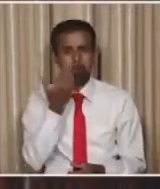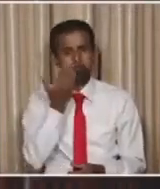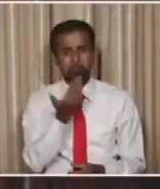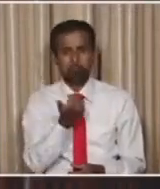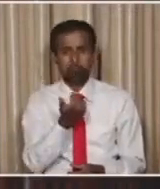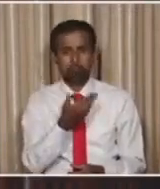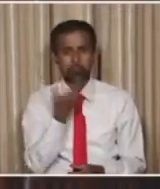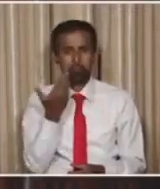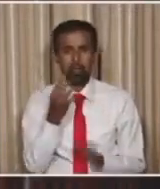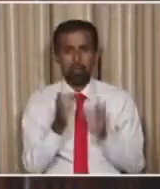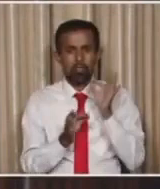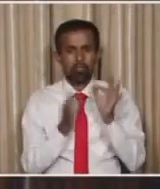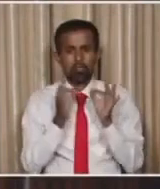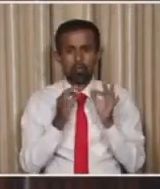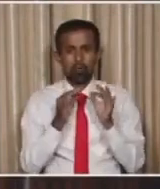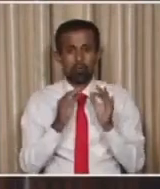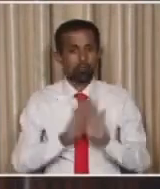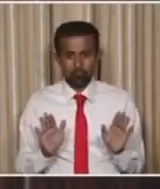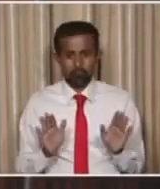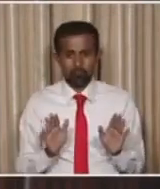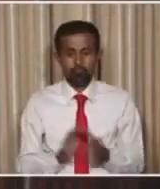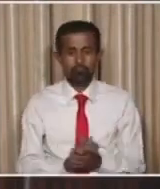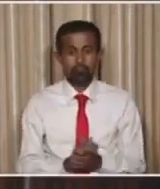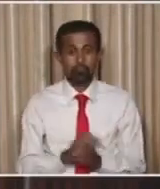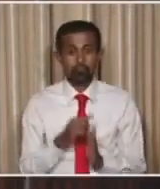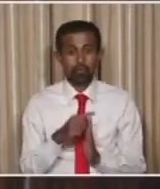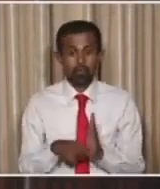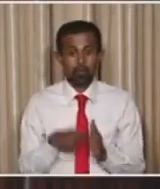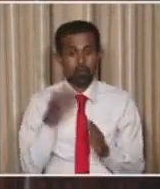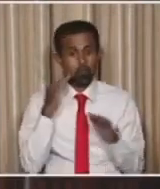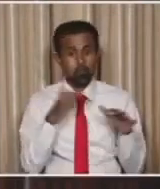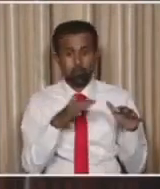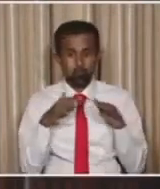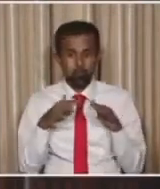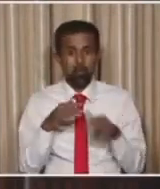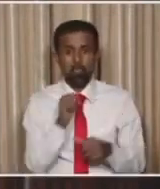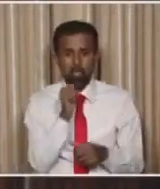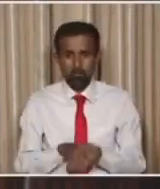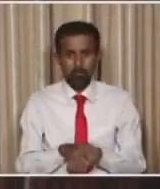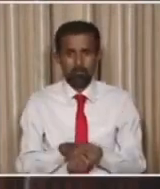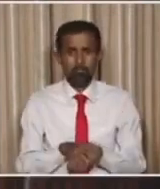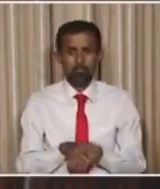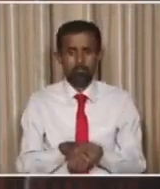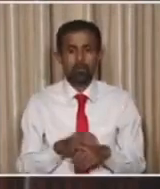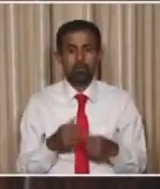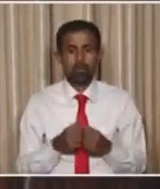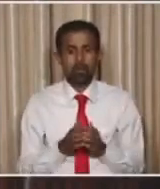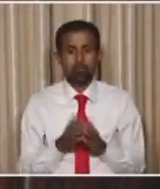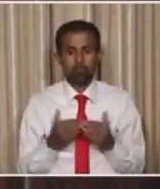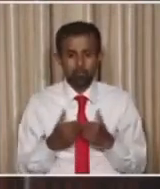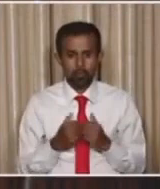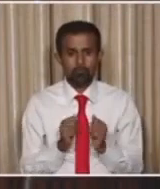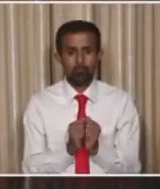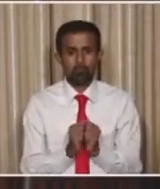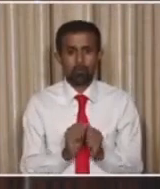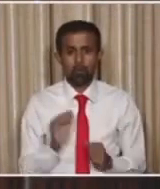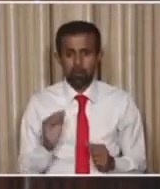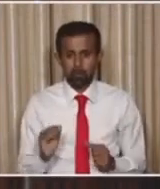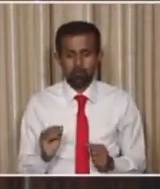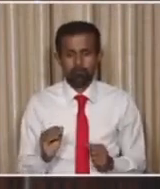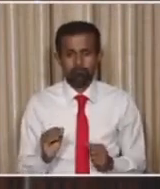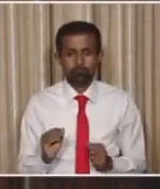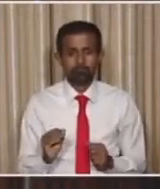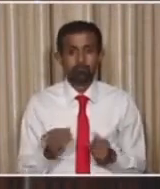කියන කතාවෙන් ඔබට ගිහිල්ලා මේ රටේ මිනිස්සුන්ගේ ඇත්ත ප්‍රශ්න හඳුනගෙන අපි කටයුතු කරනවා නම්